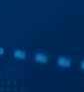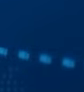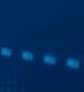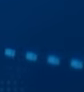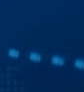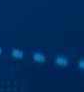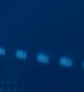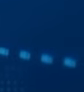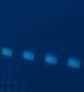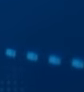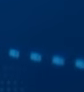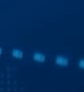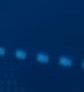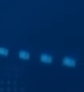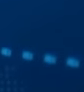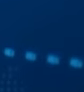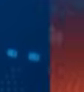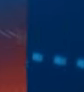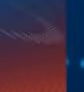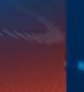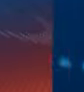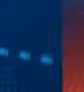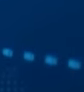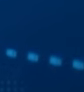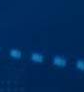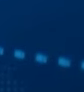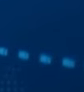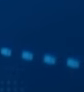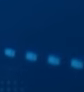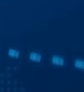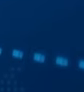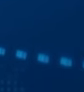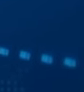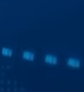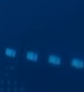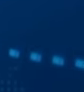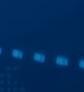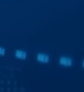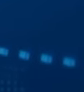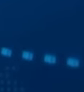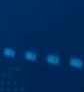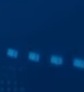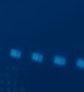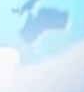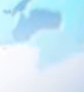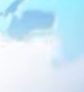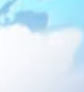Ресей рублі 5 теңге 28 тиын. Қытай юаны 51 теңге 68 тиын.